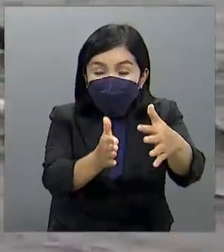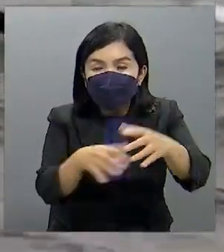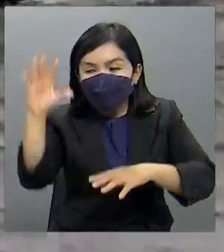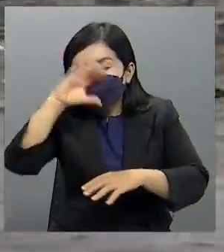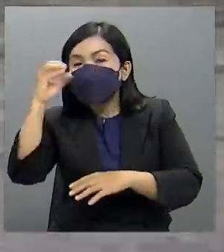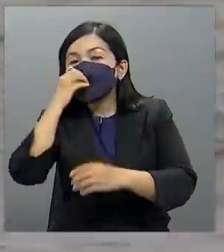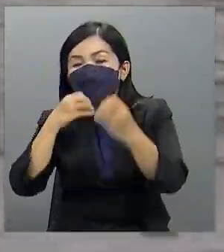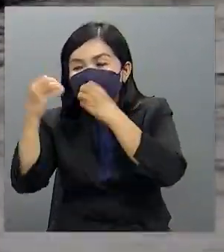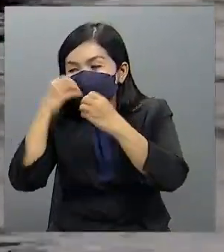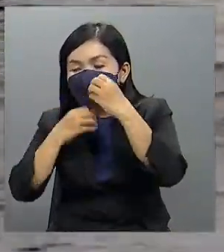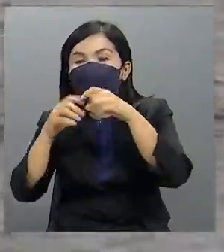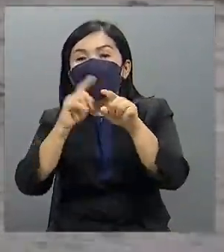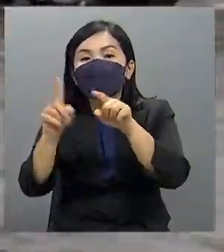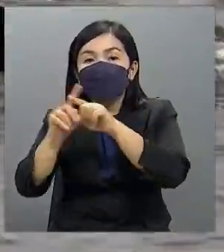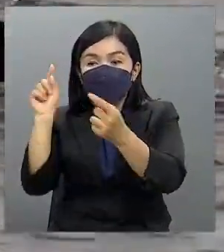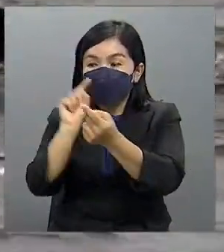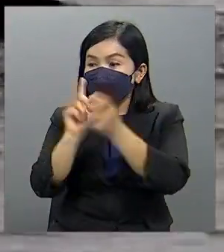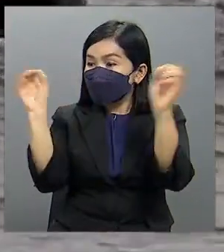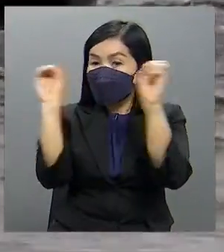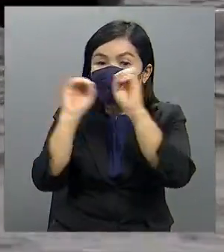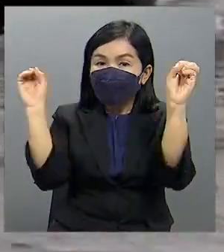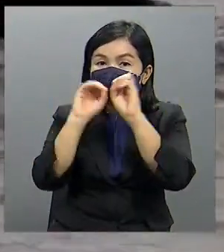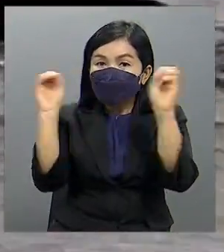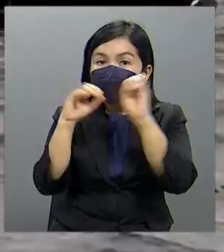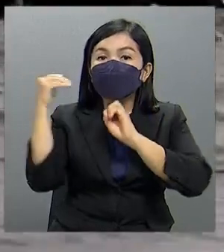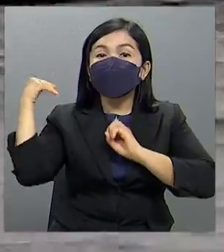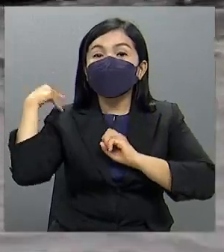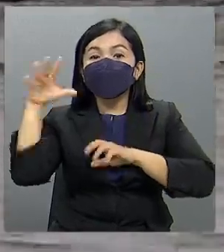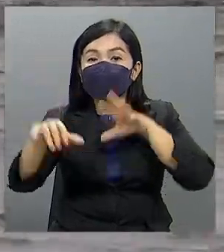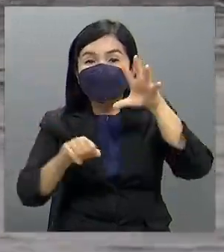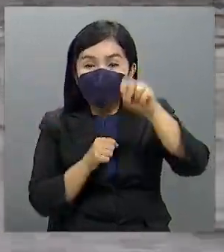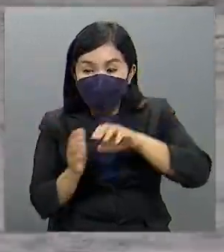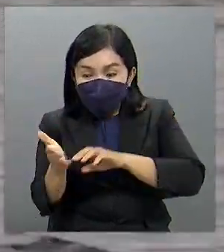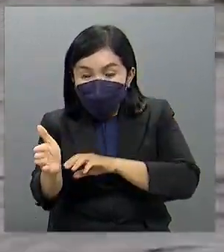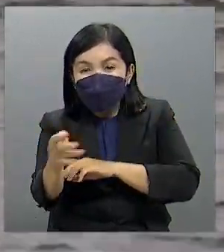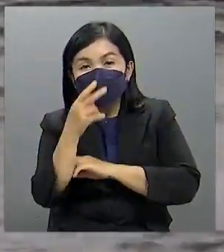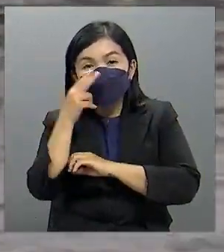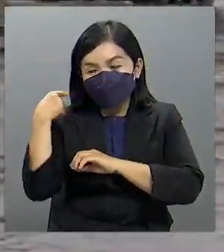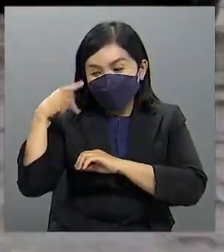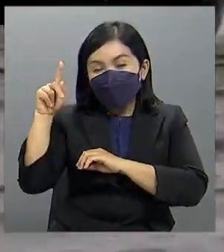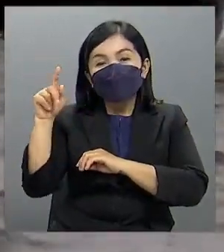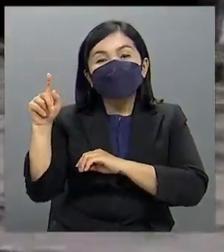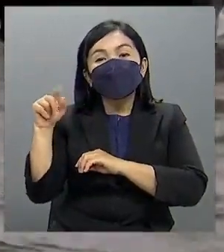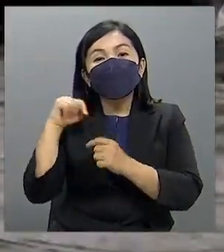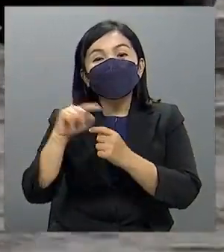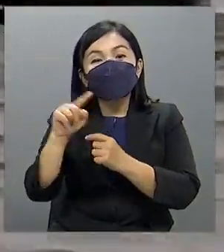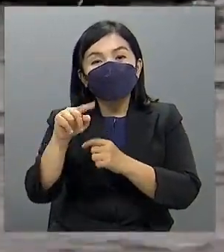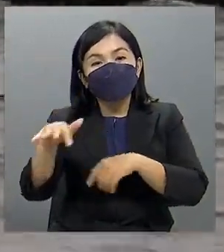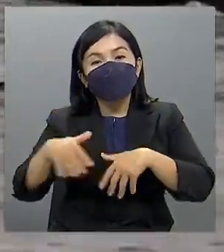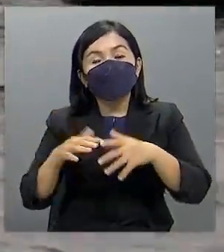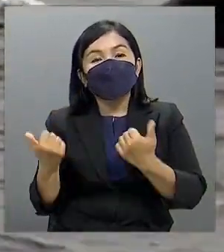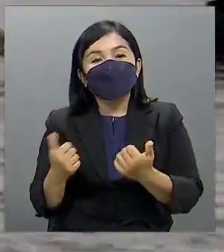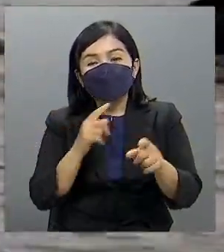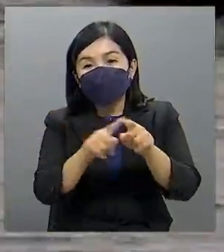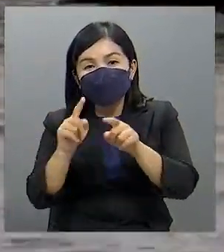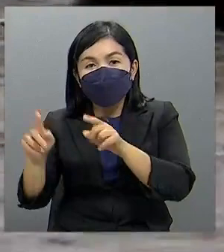แบบที่ไม่เคยเกิดขึ้นมาก่อนชาวประมงในพื้นที่เขาก็พลอยได้ประโยชน์ไปด้วยนะคะเนื่องจากฝูงวานบรูด้าจะต้อนฝูงปลา